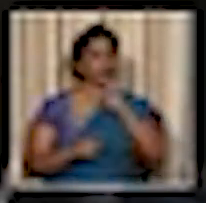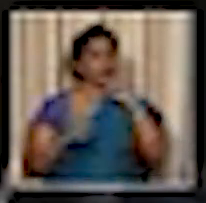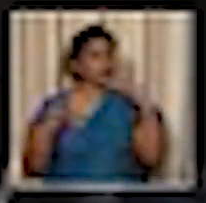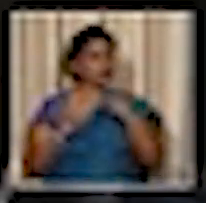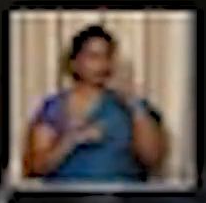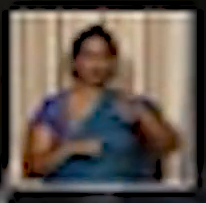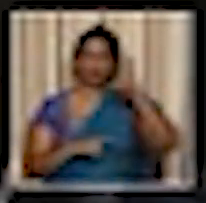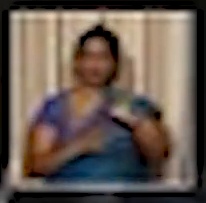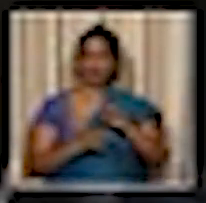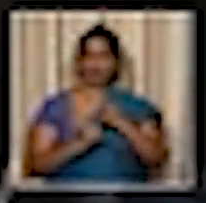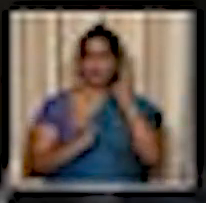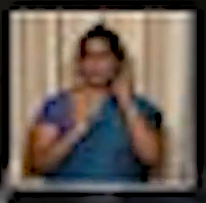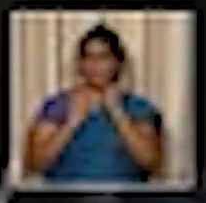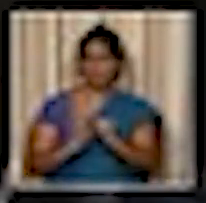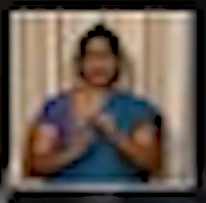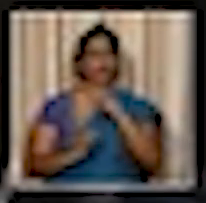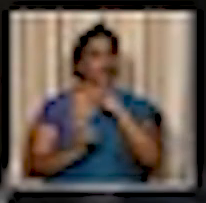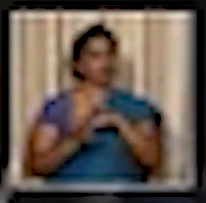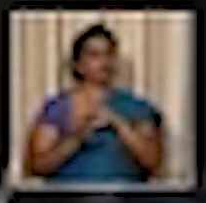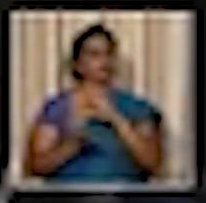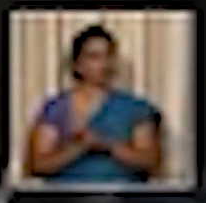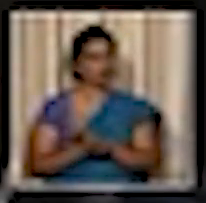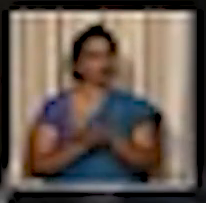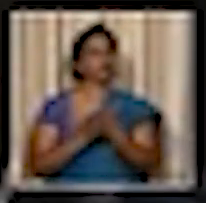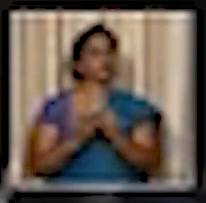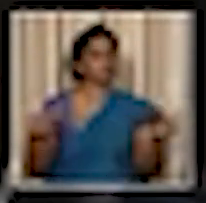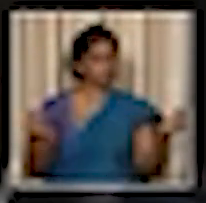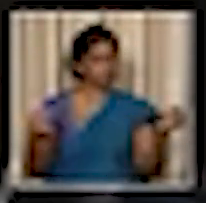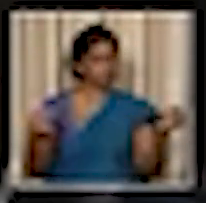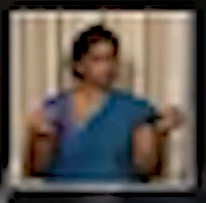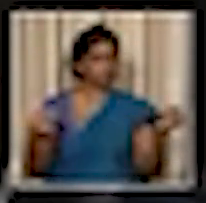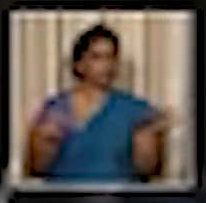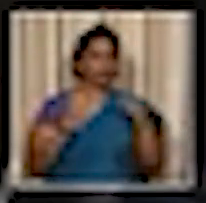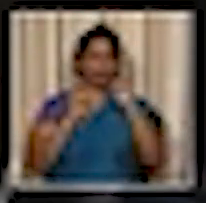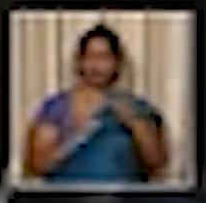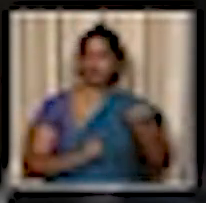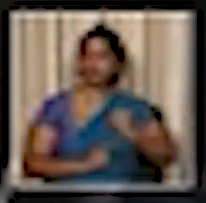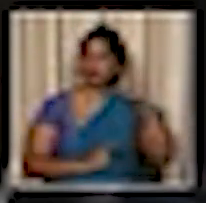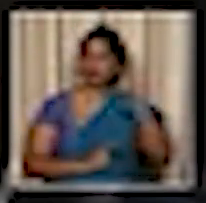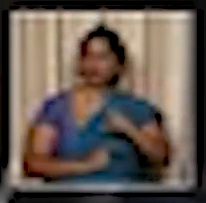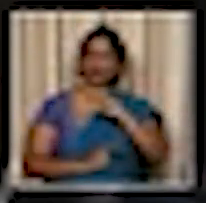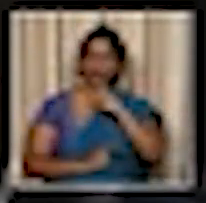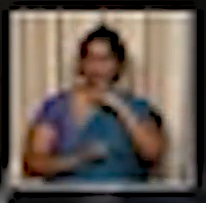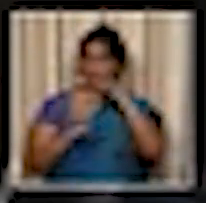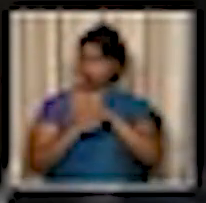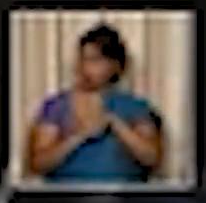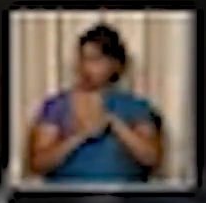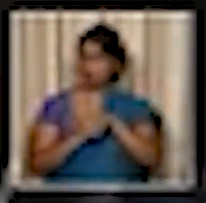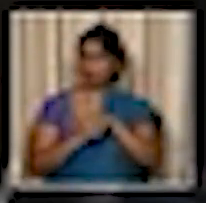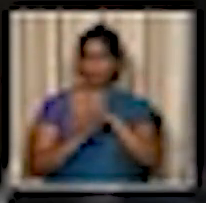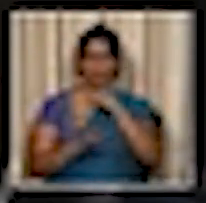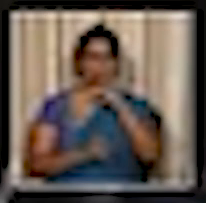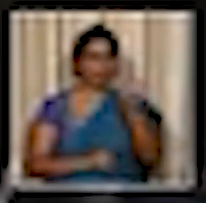ඉහලාධිකරණය එම තීන්දුව නීති විරෝධී බවට තීන්දු කොට අවලංගු කොට ඇත. එම වෛද්‍යවරයාට අධිකරණයේ සිදු වූ